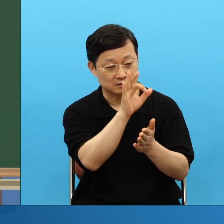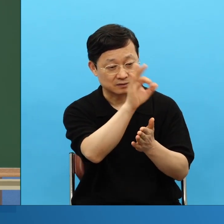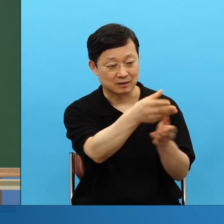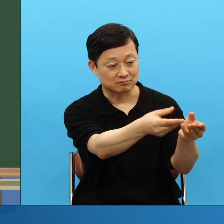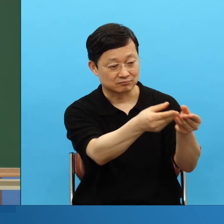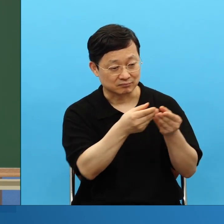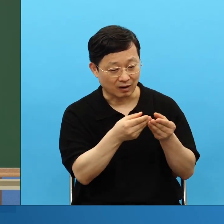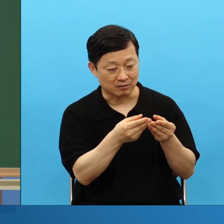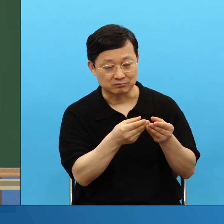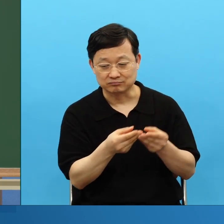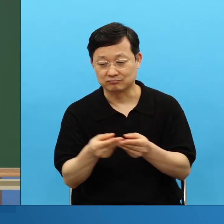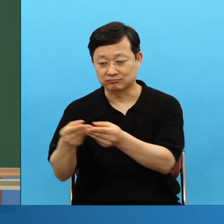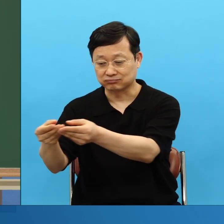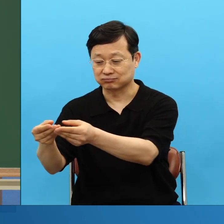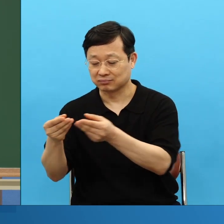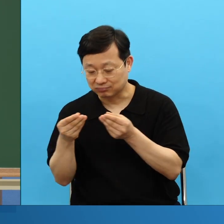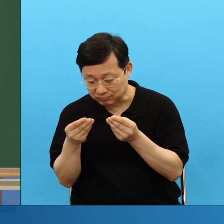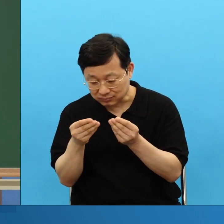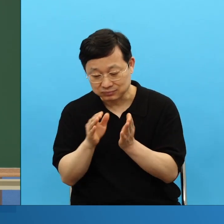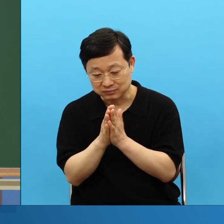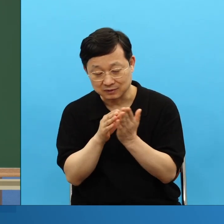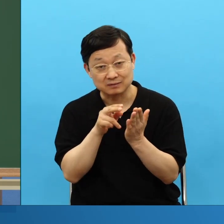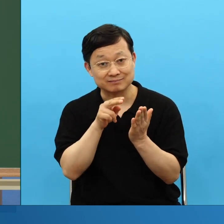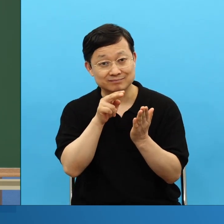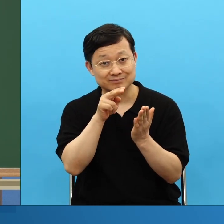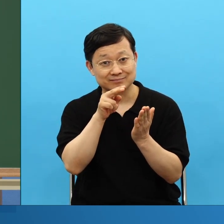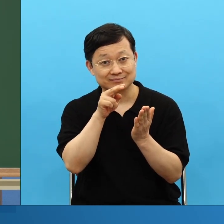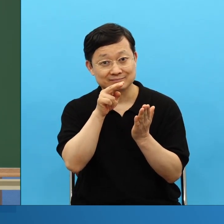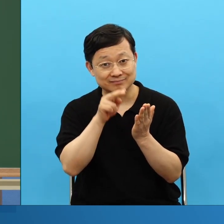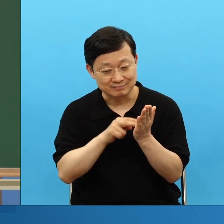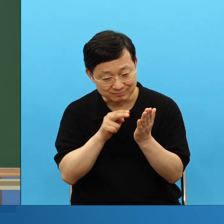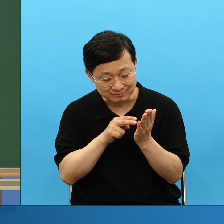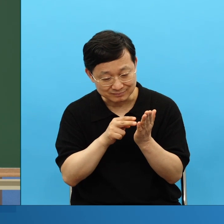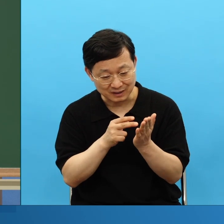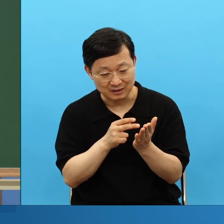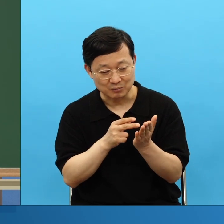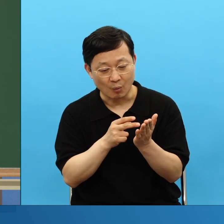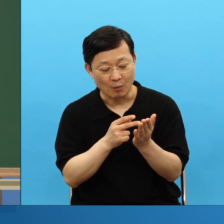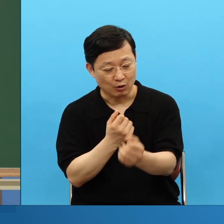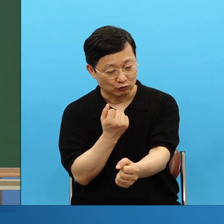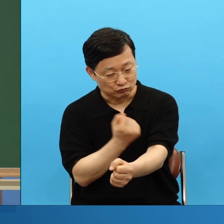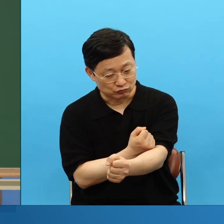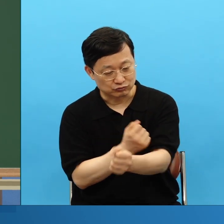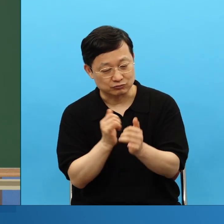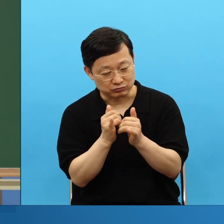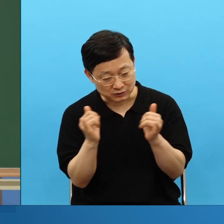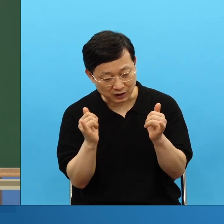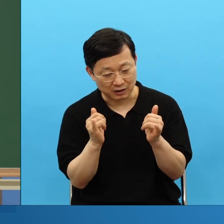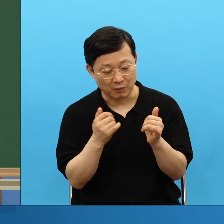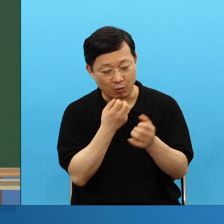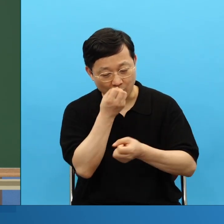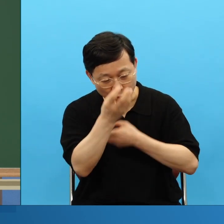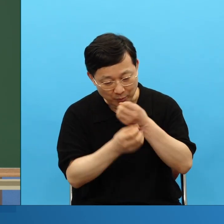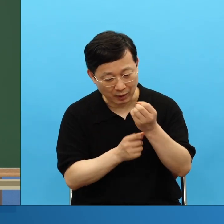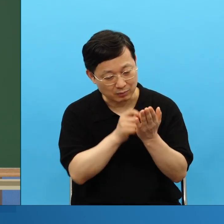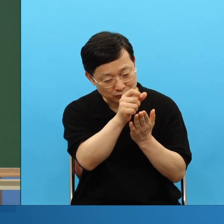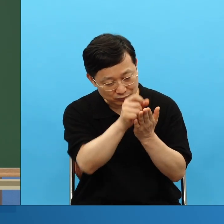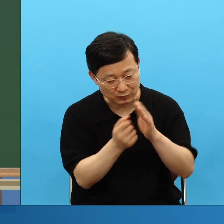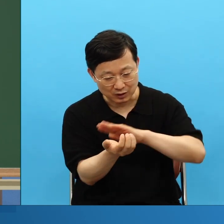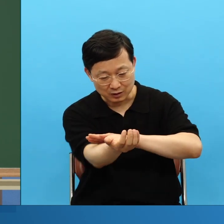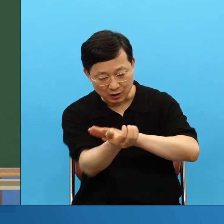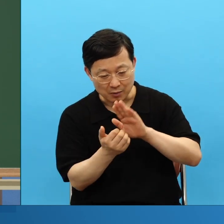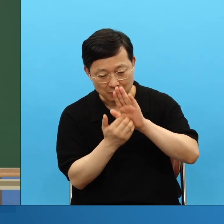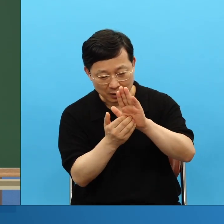하시더라고요. 이 책을 이제 중독자들의 수기도 들어있고 뭐 예방적인 메시지도 있다